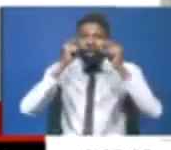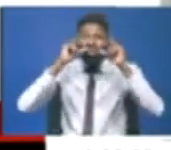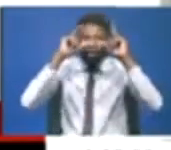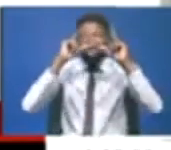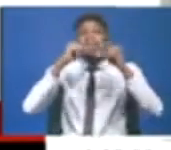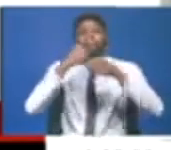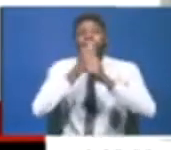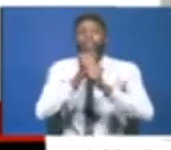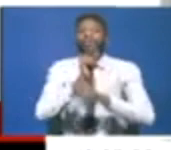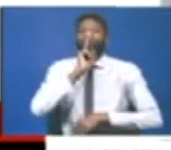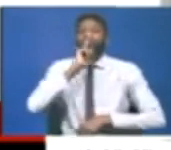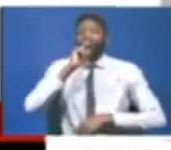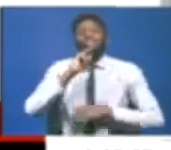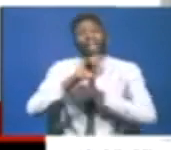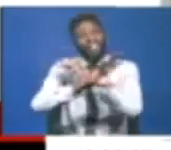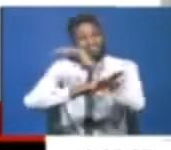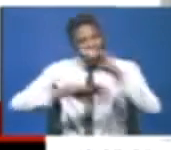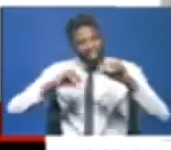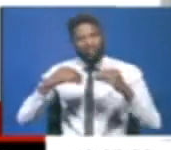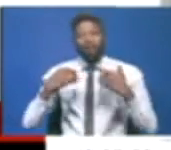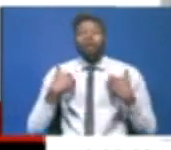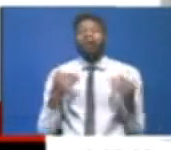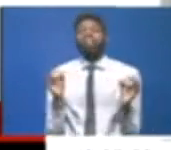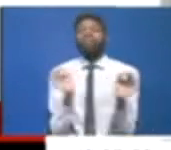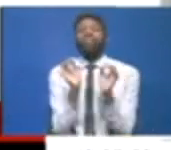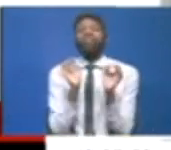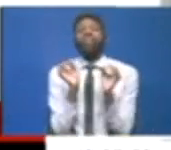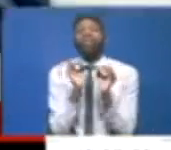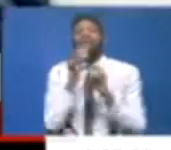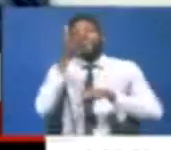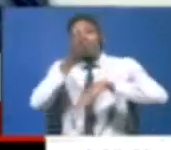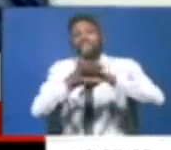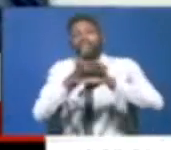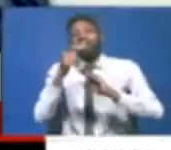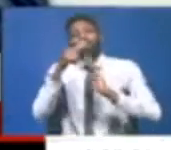wizi na kugushi na masuala kama hayo.